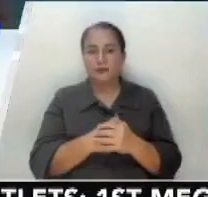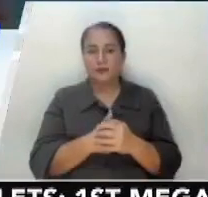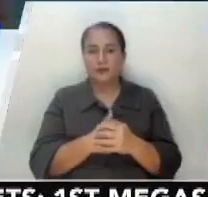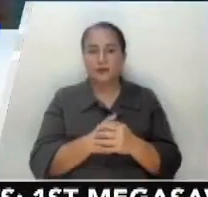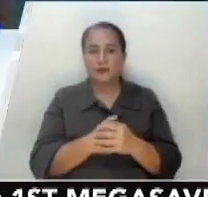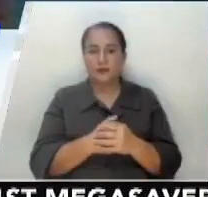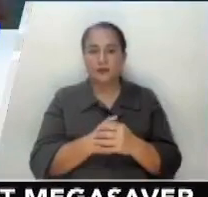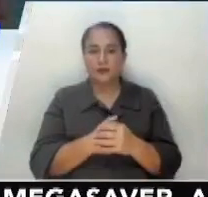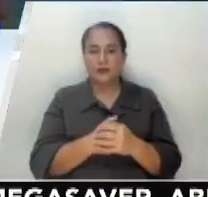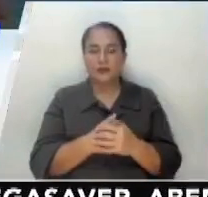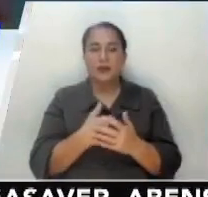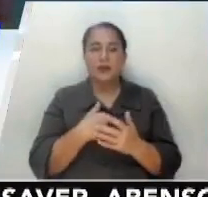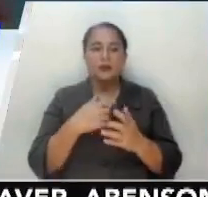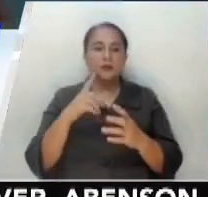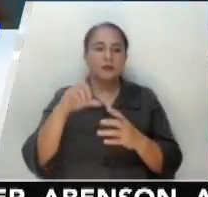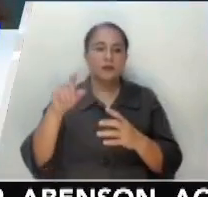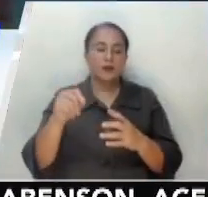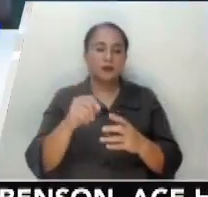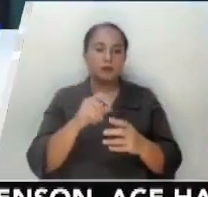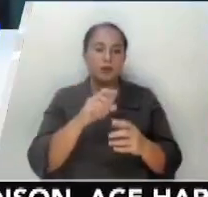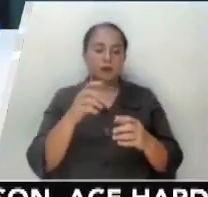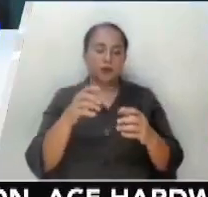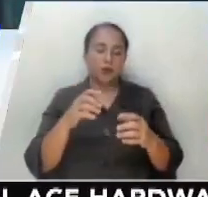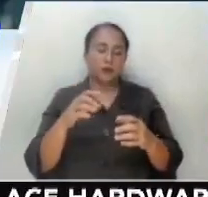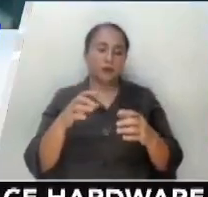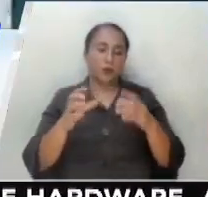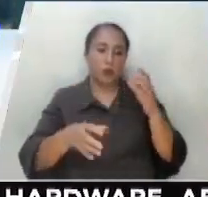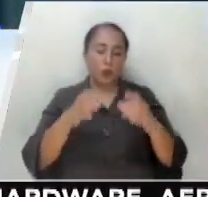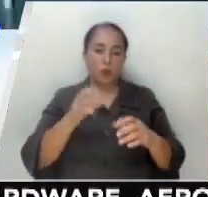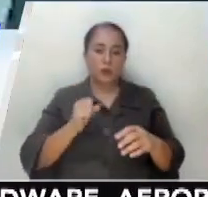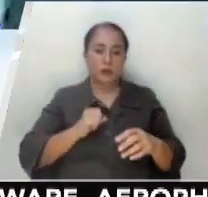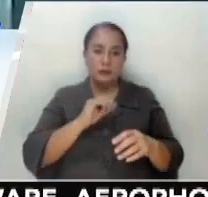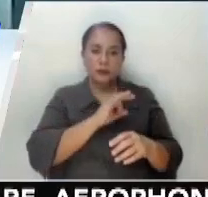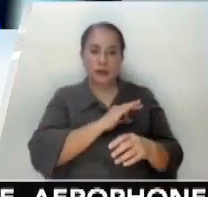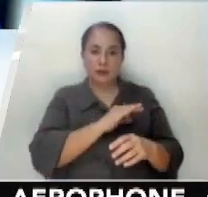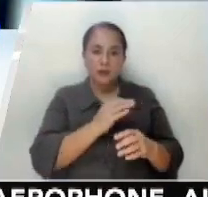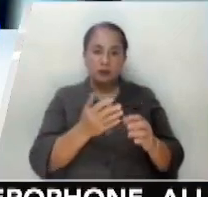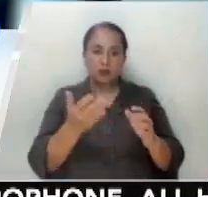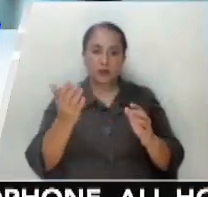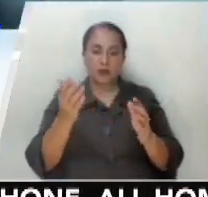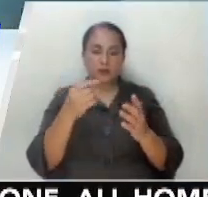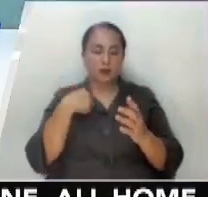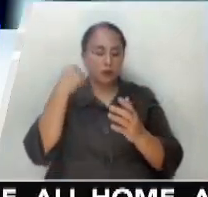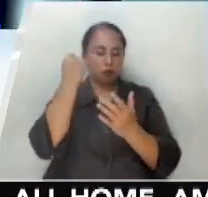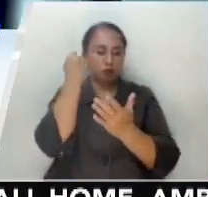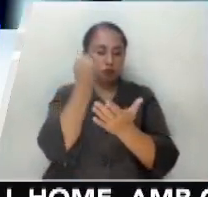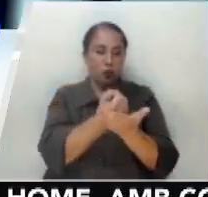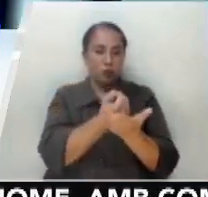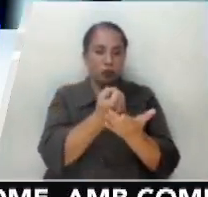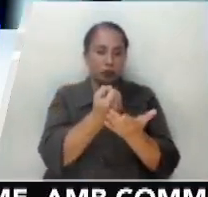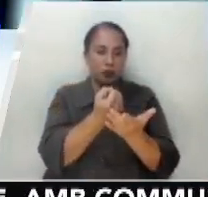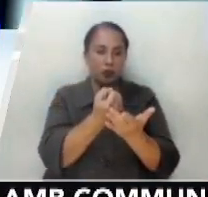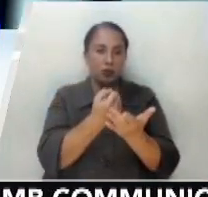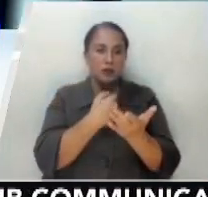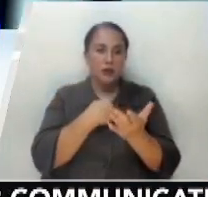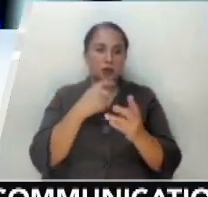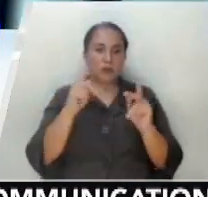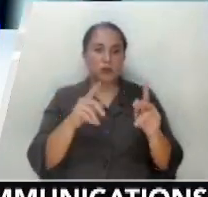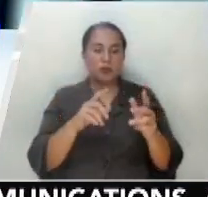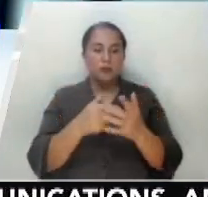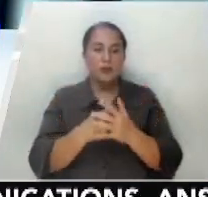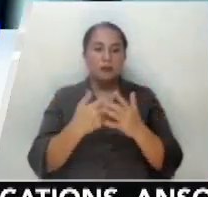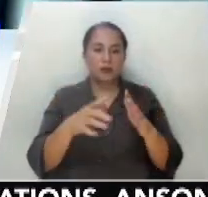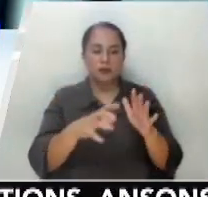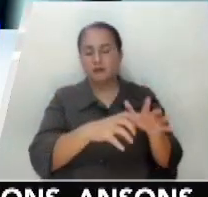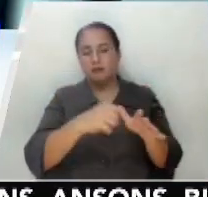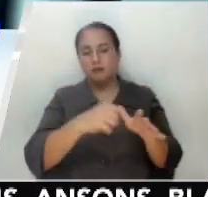Agad tinulungan ng mga court personnel ang judge na tumama ang ulo sa semento. Nagpumiglas pa ang lalaki pero nailabas din siya